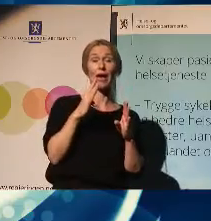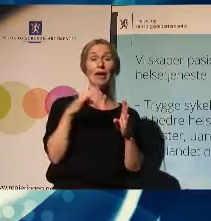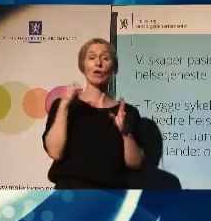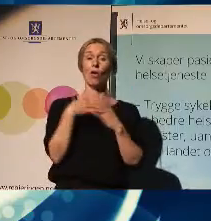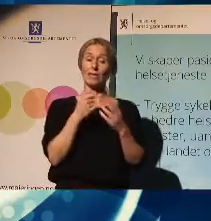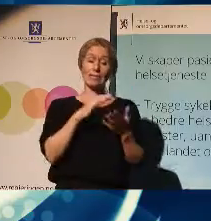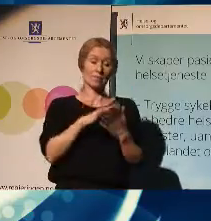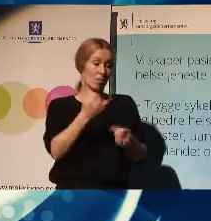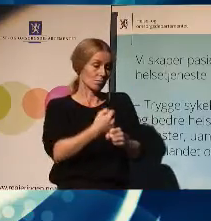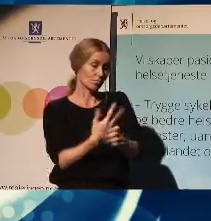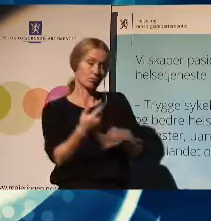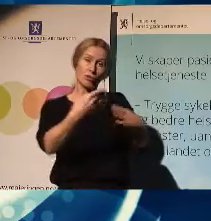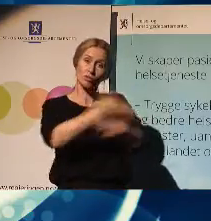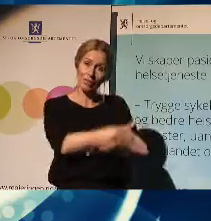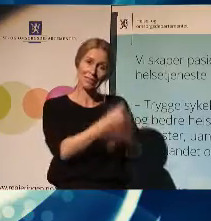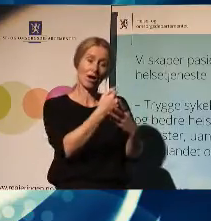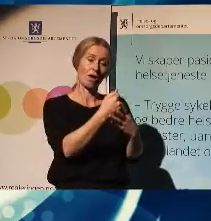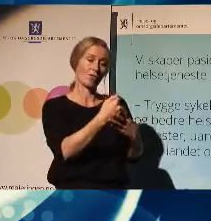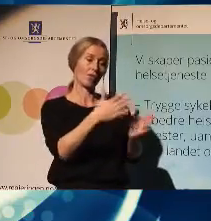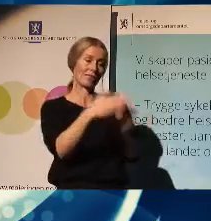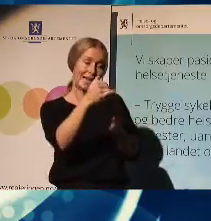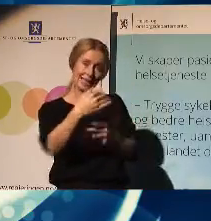av avdelingene i helse og omsorg.